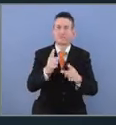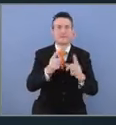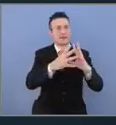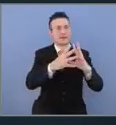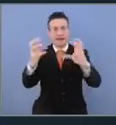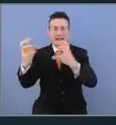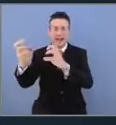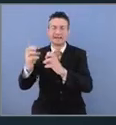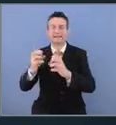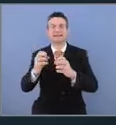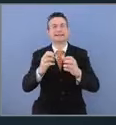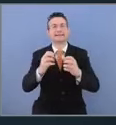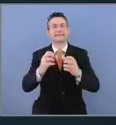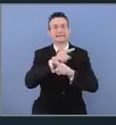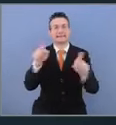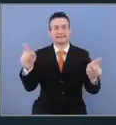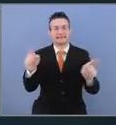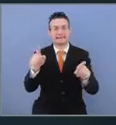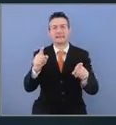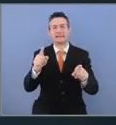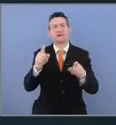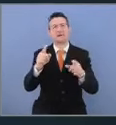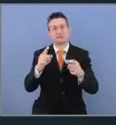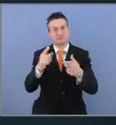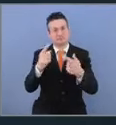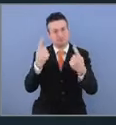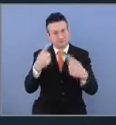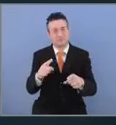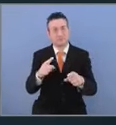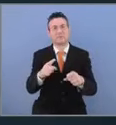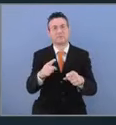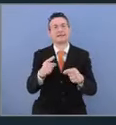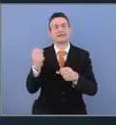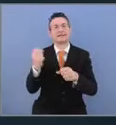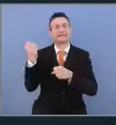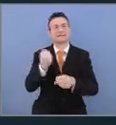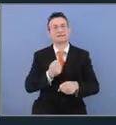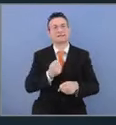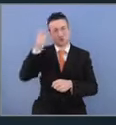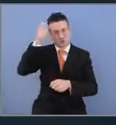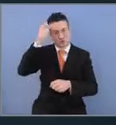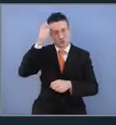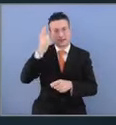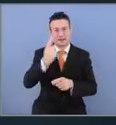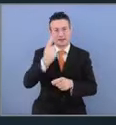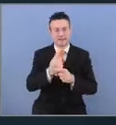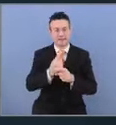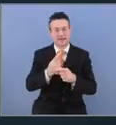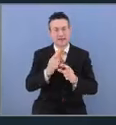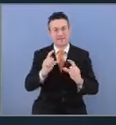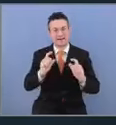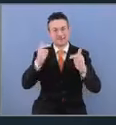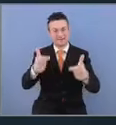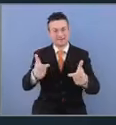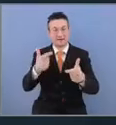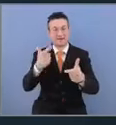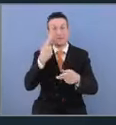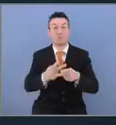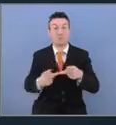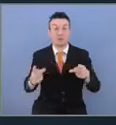le istituzioni debbono in questo modo, in questa proposta, fare altrettanto. Questo è quello che tentiamo di fare insieme,